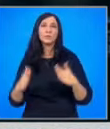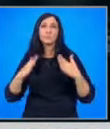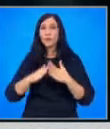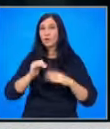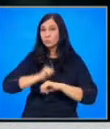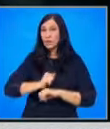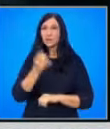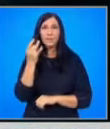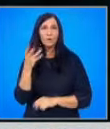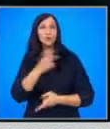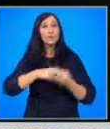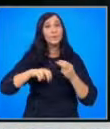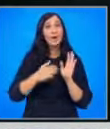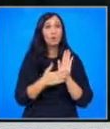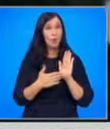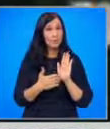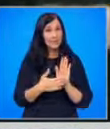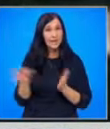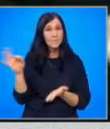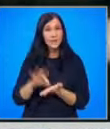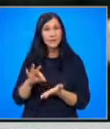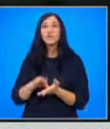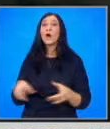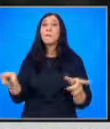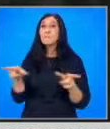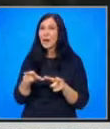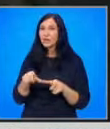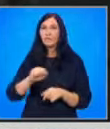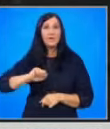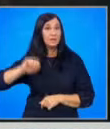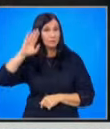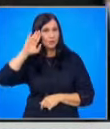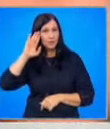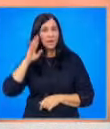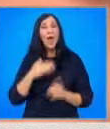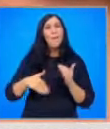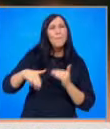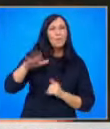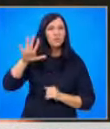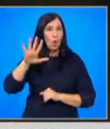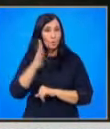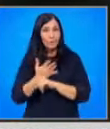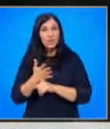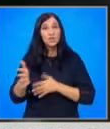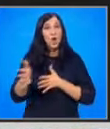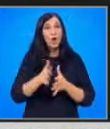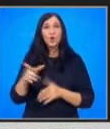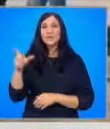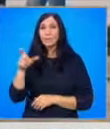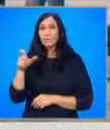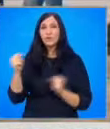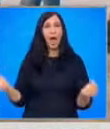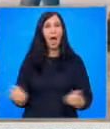общината и започнаха да проверяват документацията в присъствието на Мараджиев и служителите. Повече от 5 часа жители на Стамбулийски